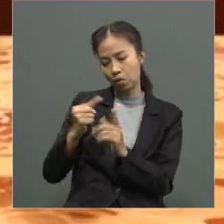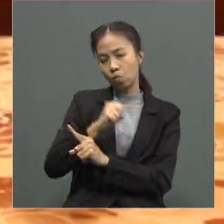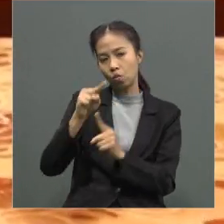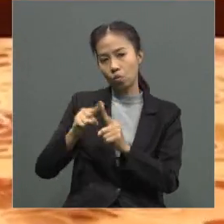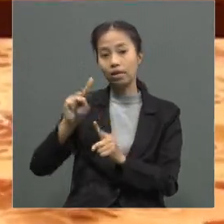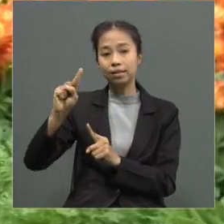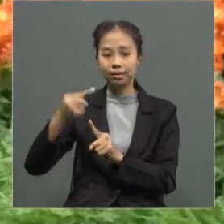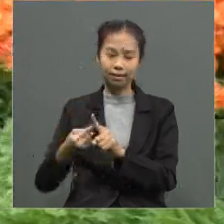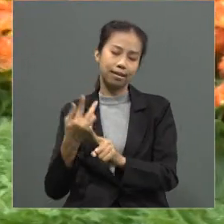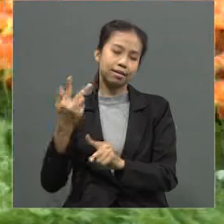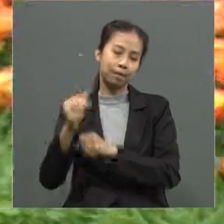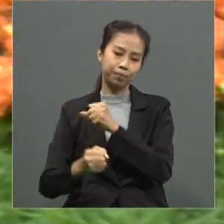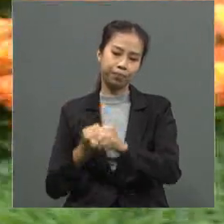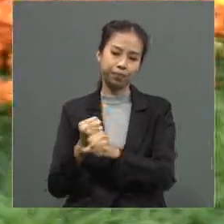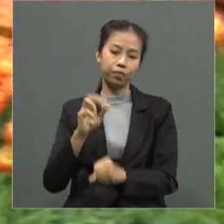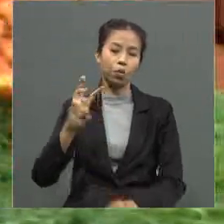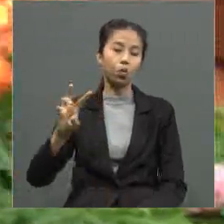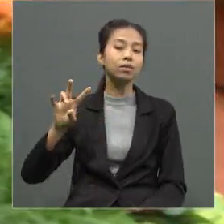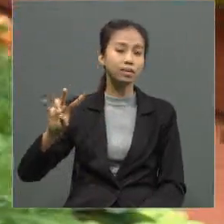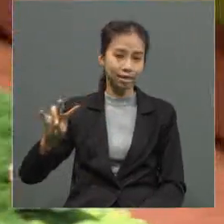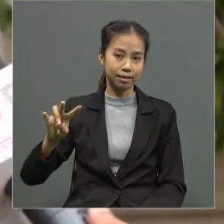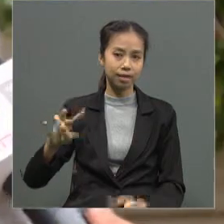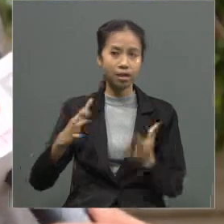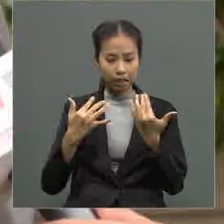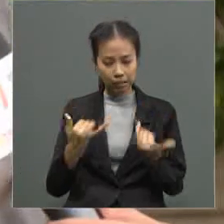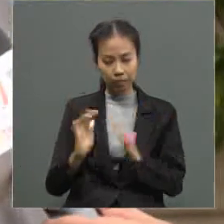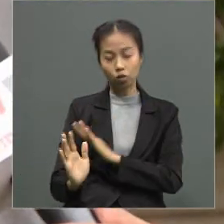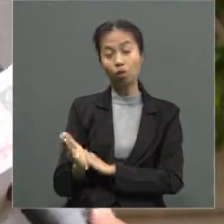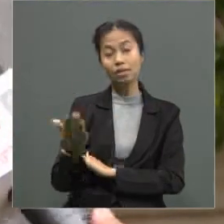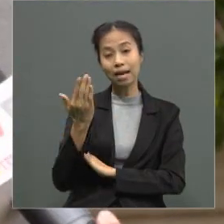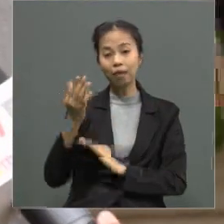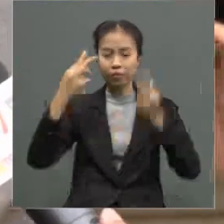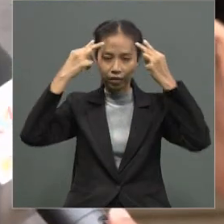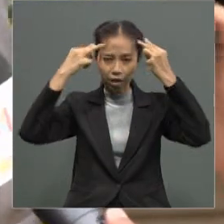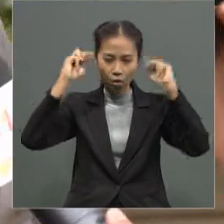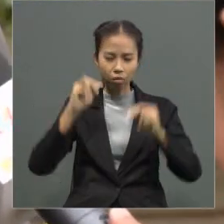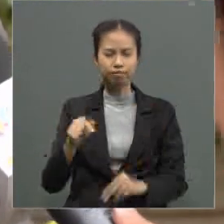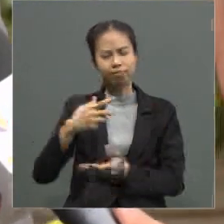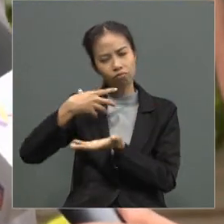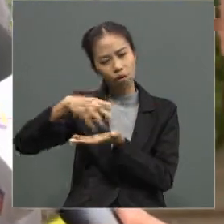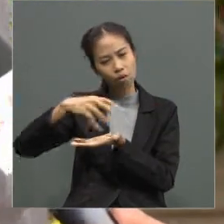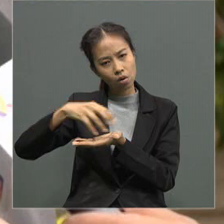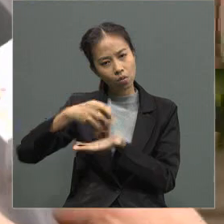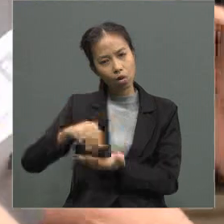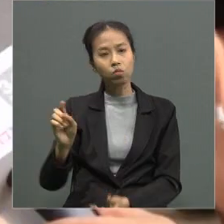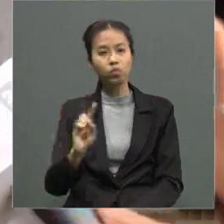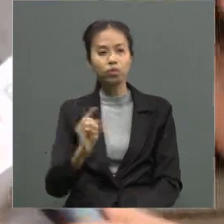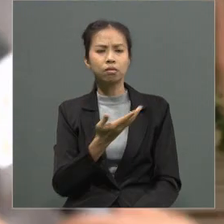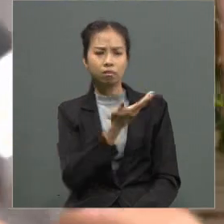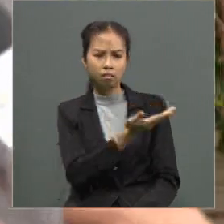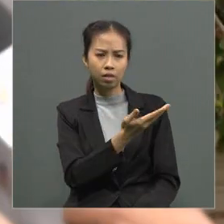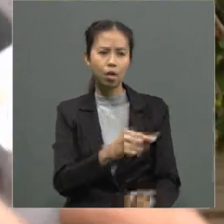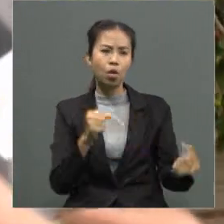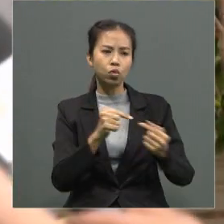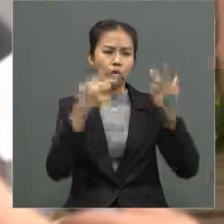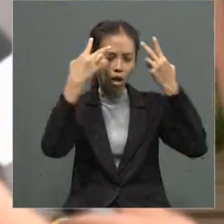2567เป็นต้นไปครับค่ะและเมื่อช่วงเช้าที่ผ่านมาท่านนายกรัฐมนตรีเองก็ให้สัมภาษณ์กับสื่อนะคะกรณีที่นายหวังอี้รัฐมนตรีต่าง